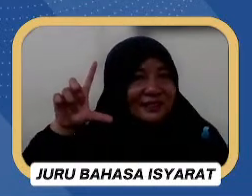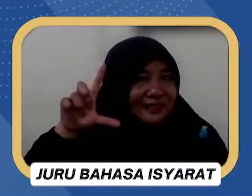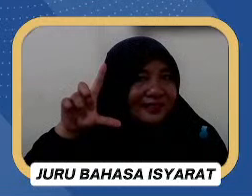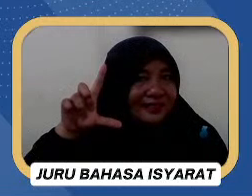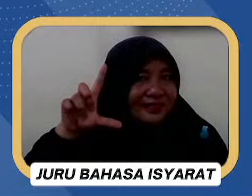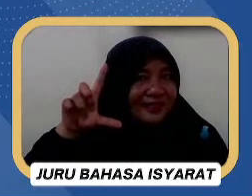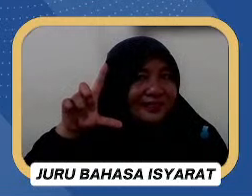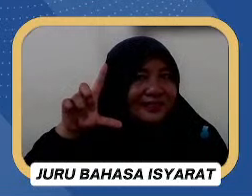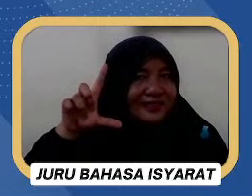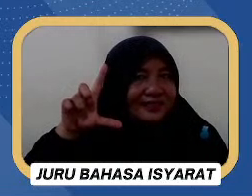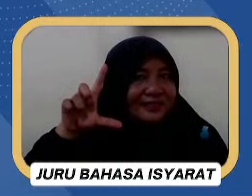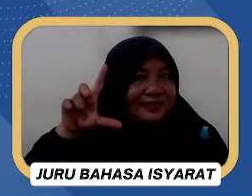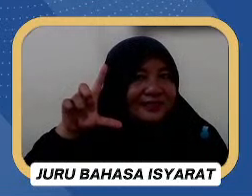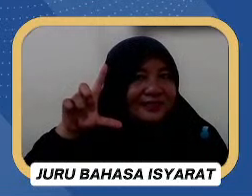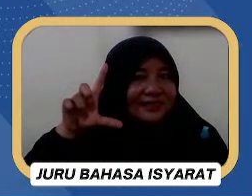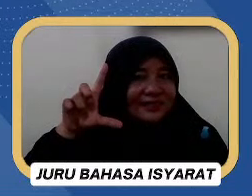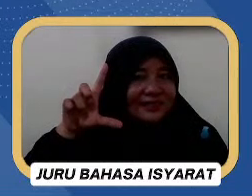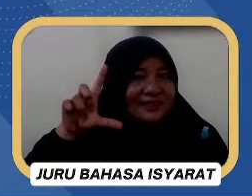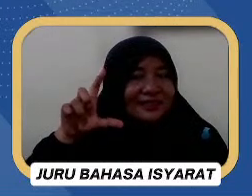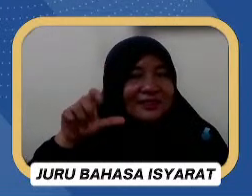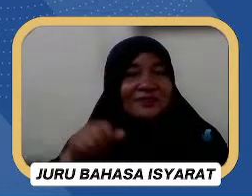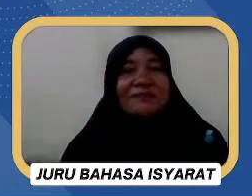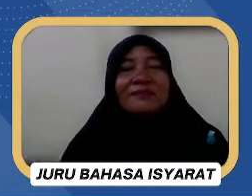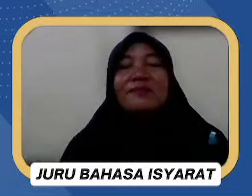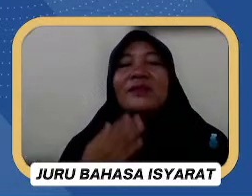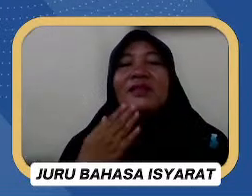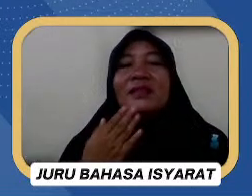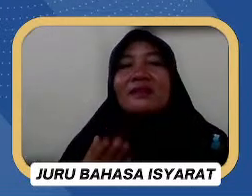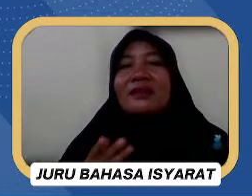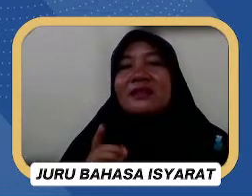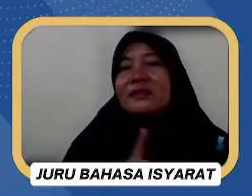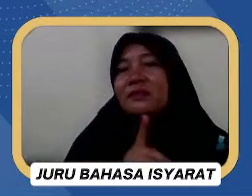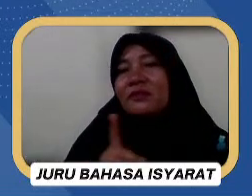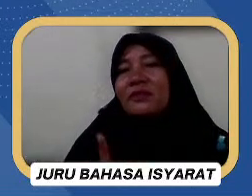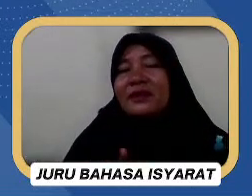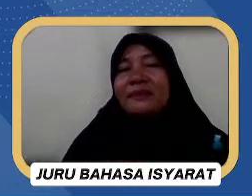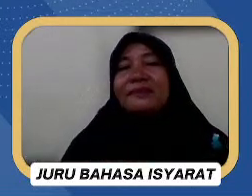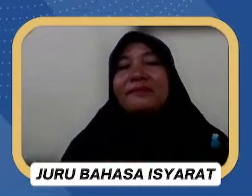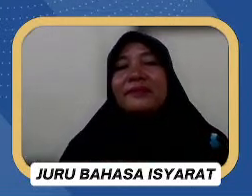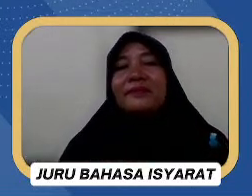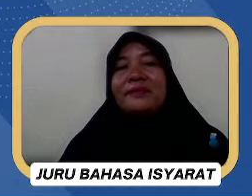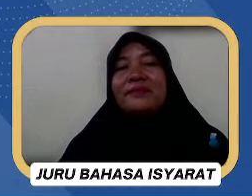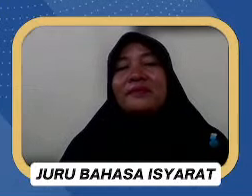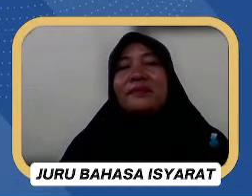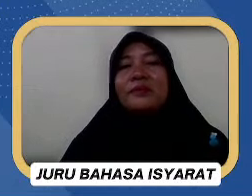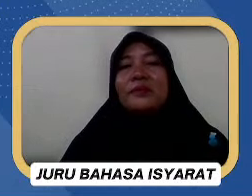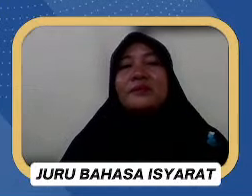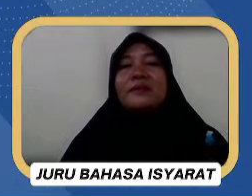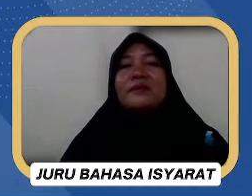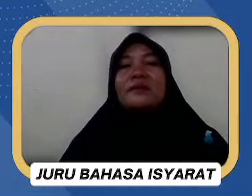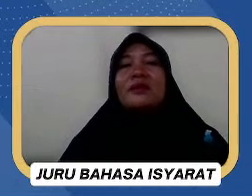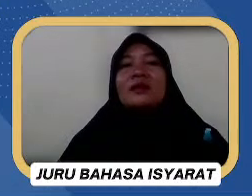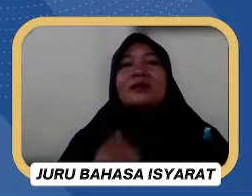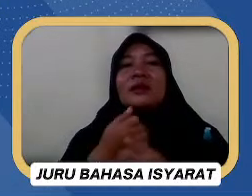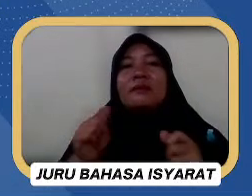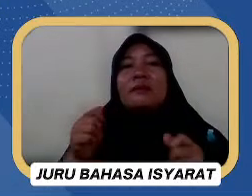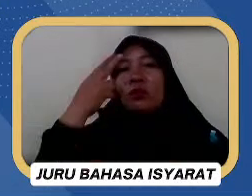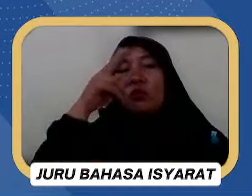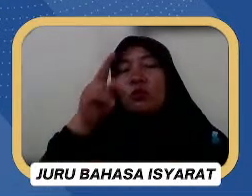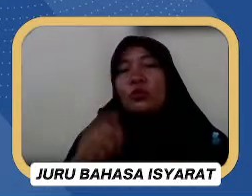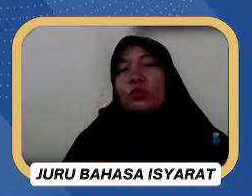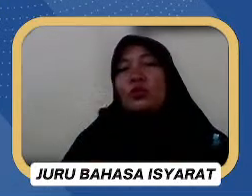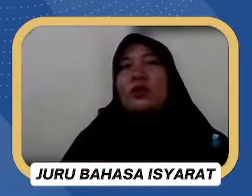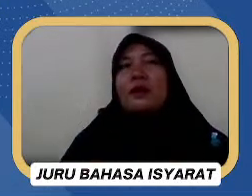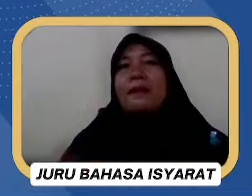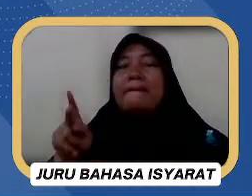3, 2, 1. Yeay, terima kasih kakak-kakak semua. Selamat untuk para peserta yang telah memenangkan